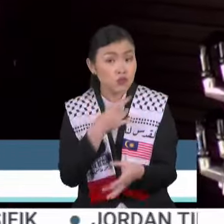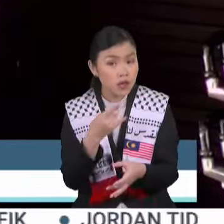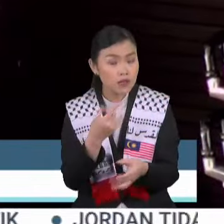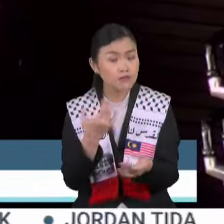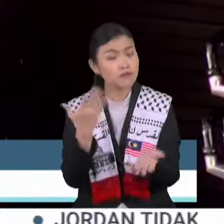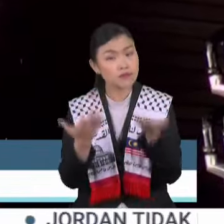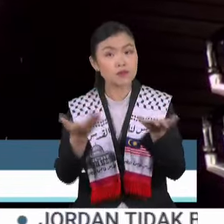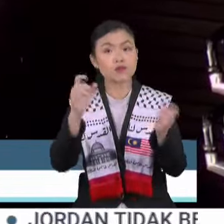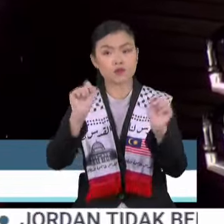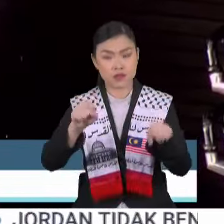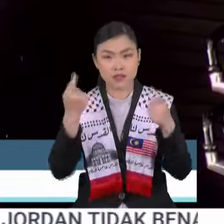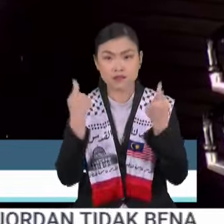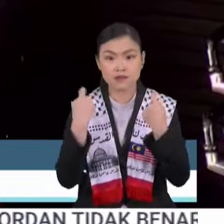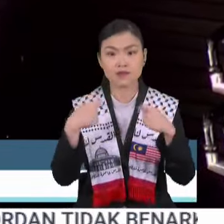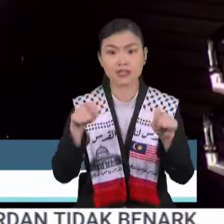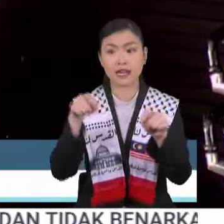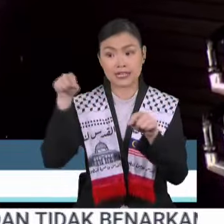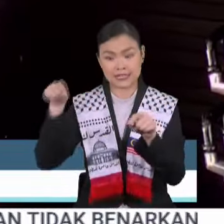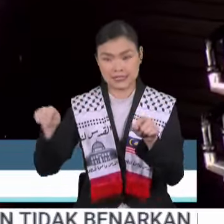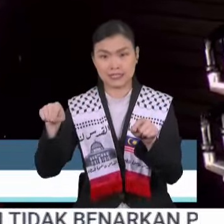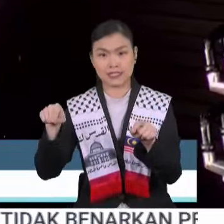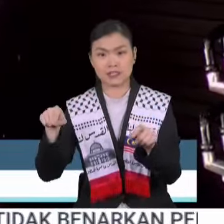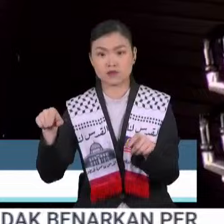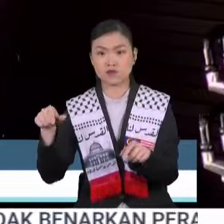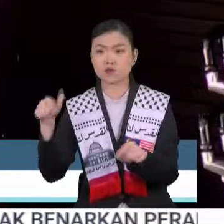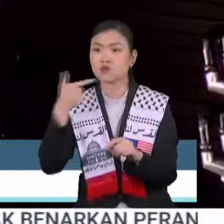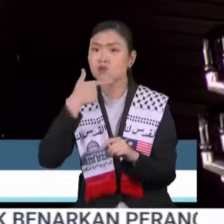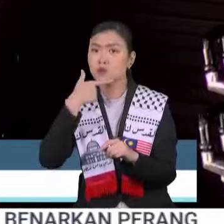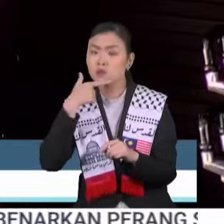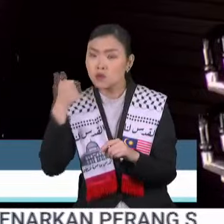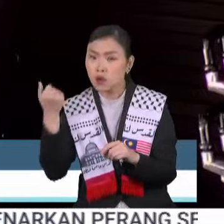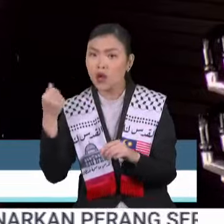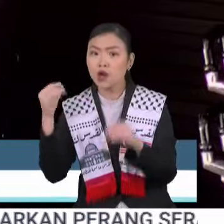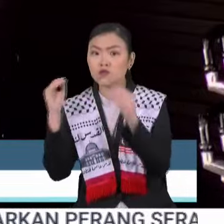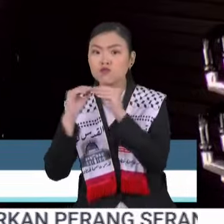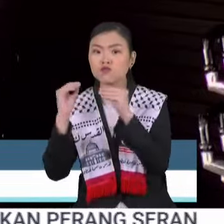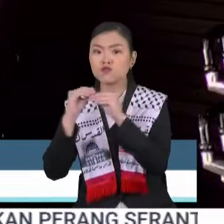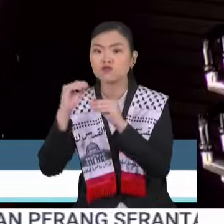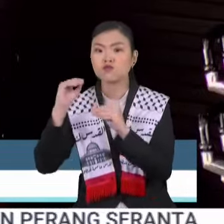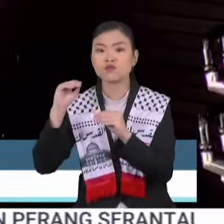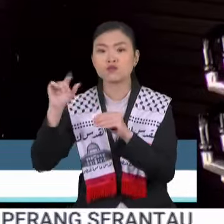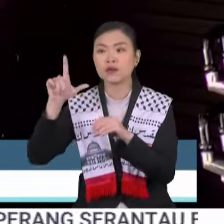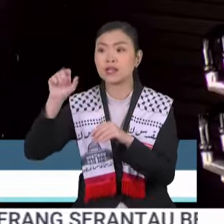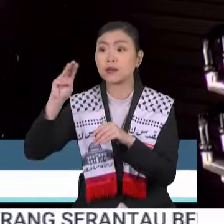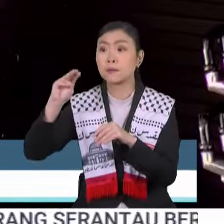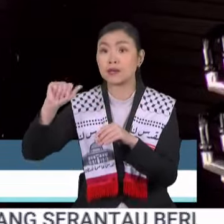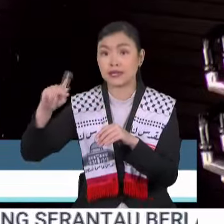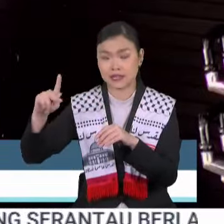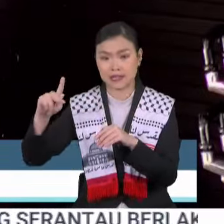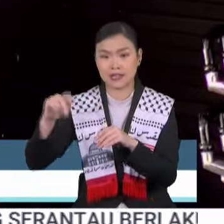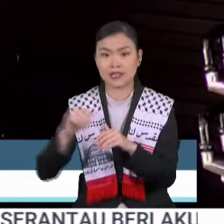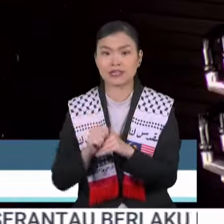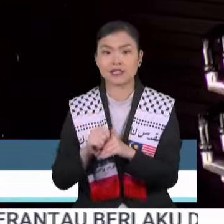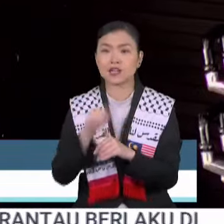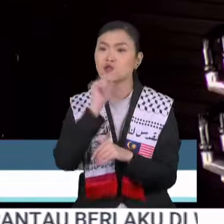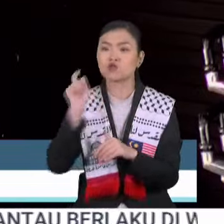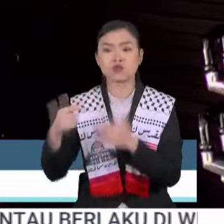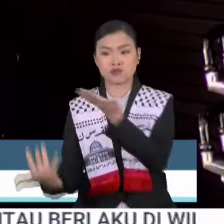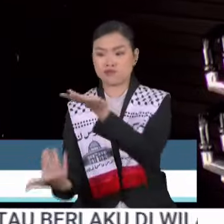cuba lemang periuk kera ini? Selain rasanya lebih lemak, lemang ini tak perlu dibakar. Hanya kukus saja. Betul